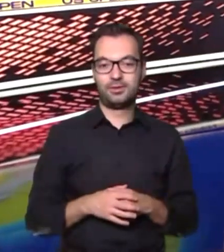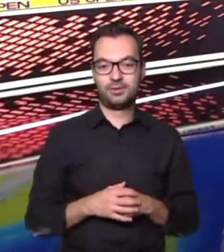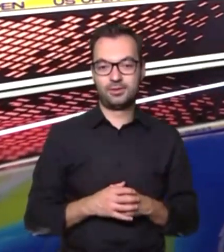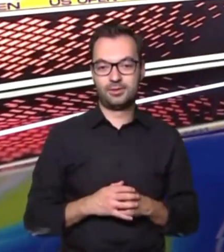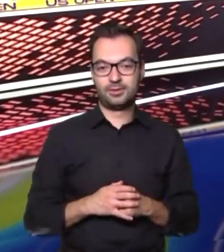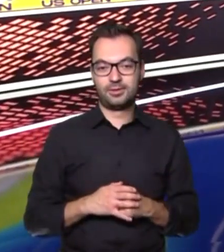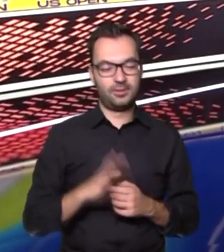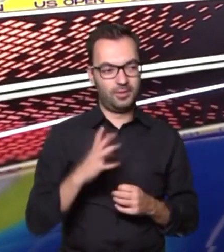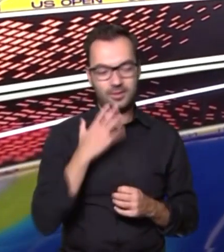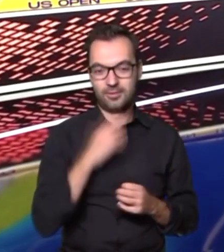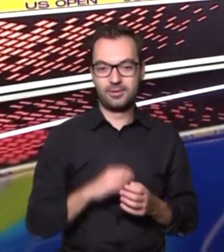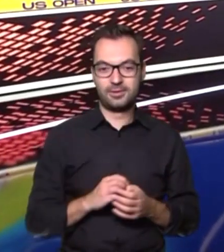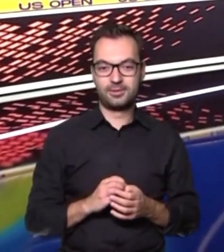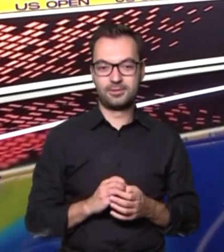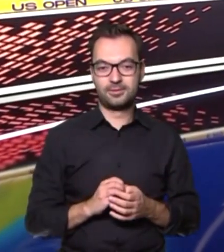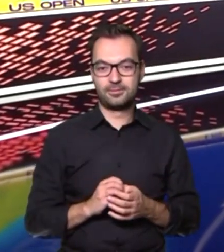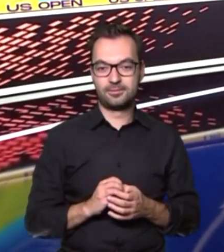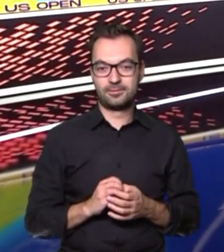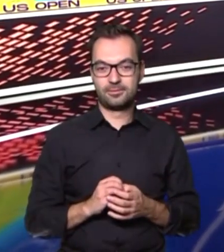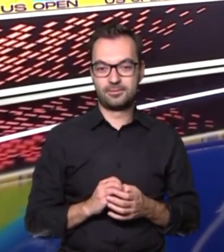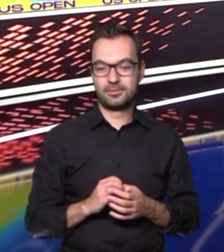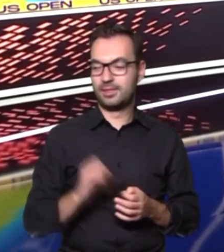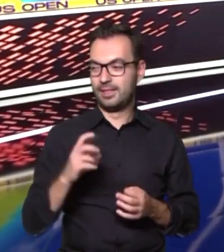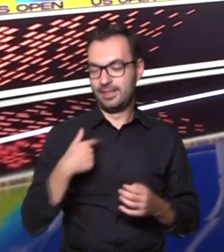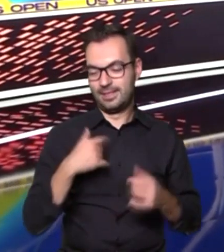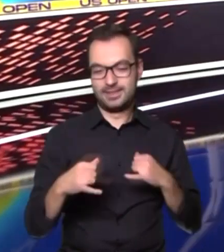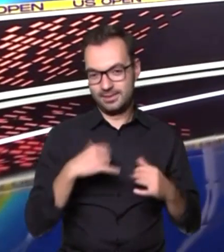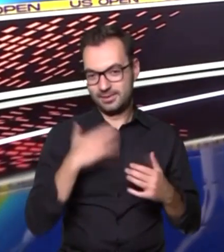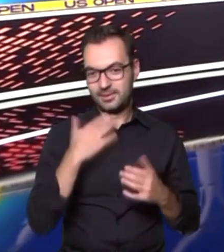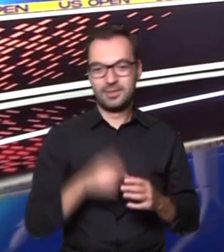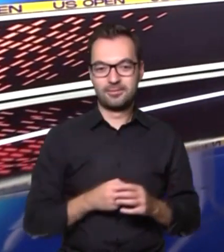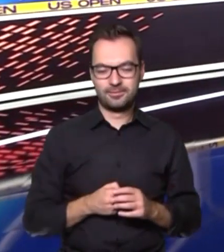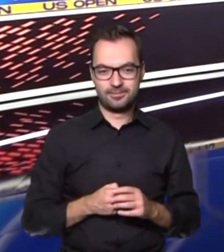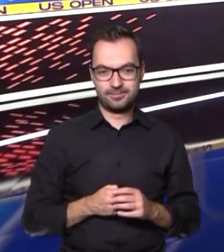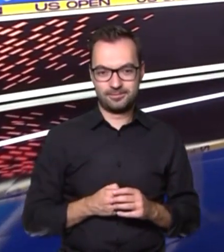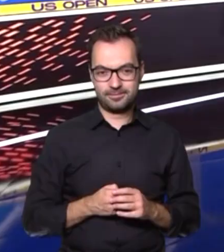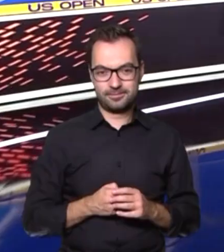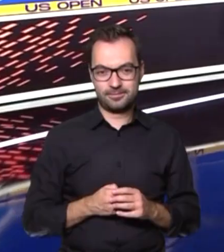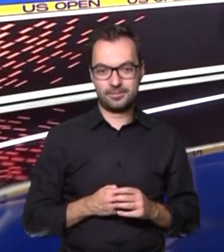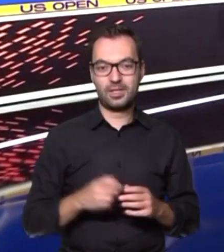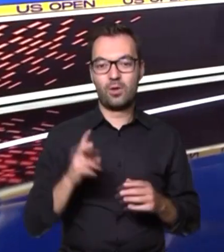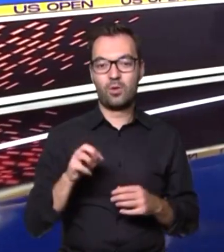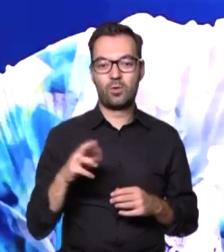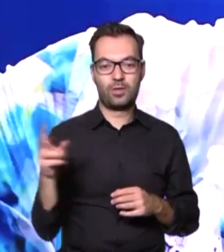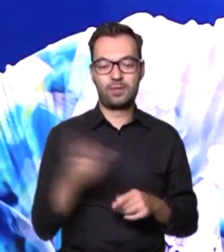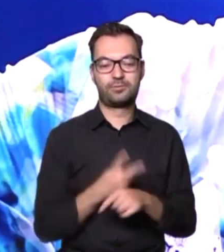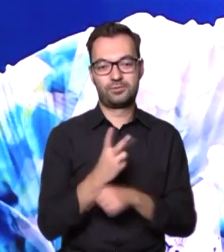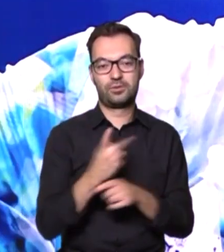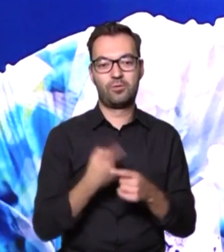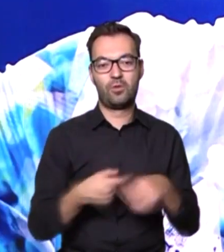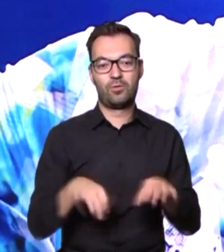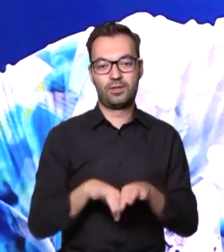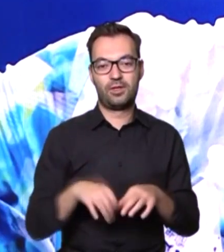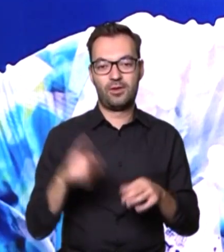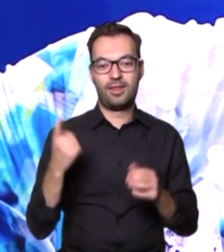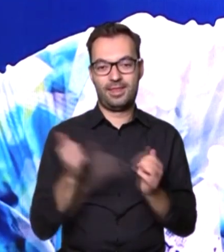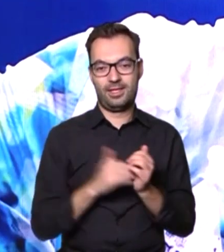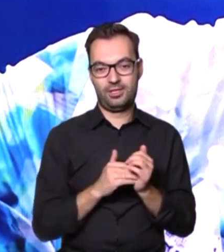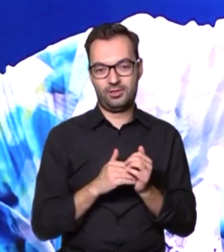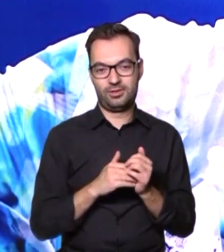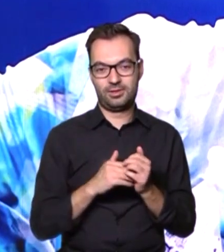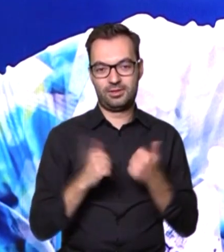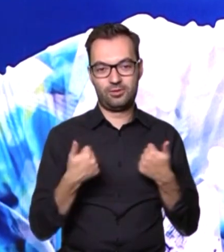To ładnie powiedziałeś, zarządzaniem prosportu. Tak, oczywiście. Hubert Hurkacz w półfinale turnieju rangi 1000, drugim w